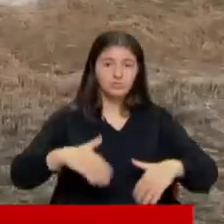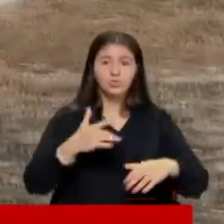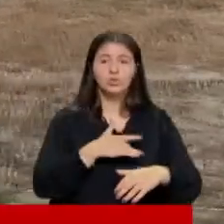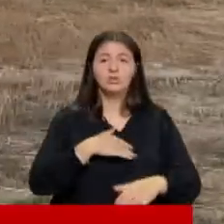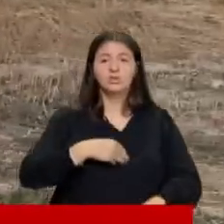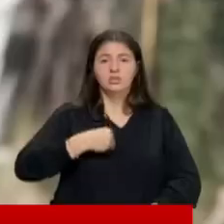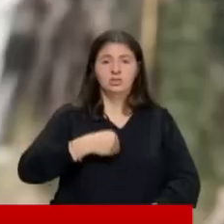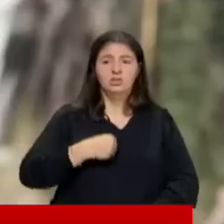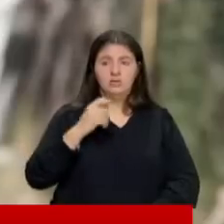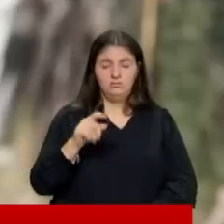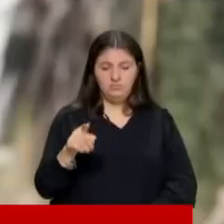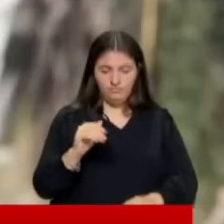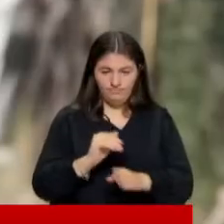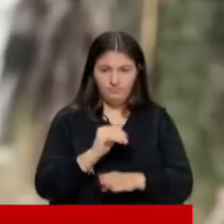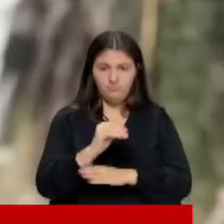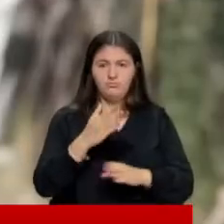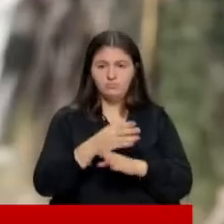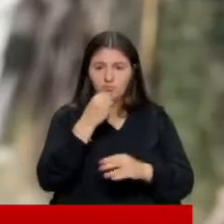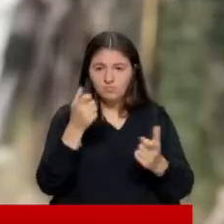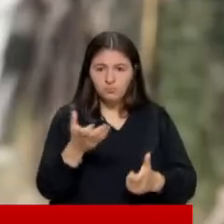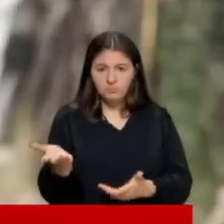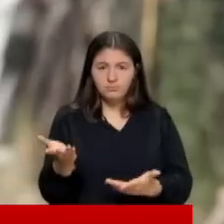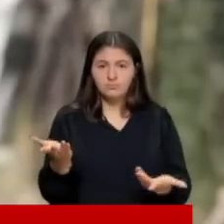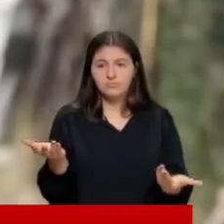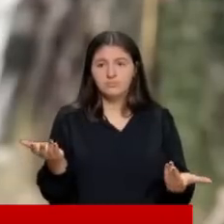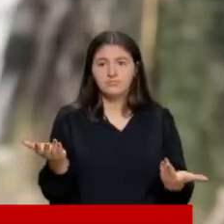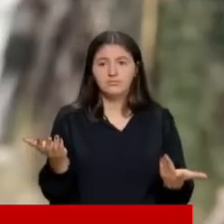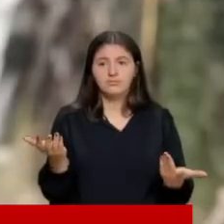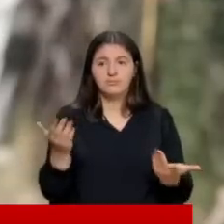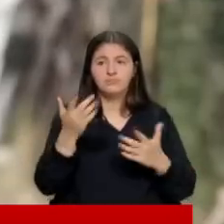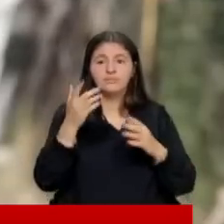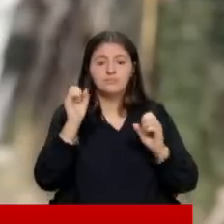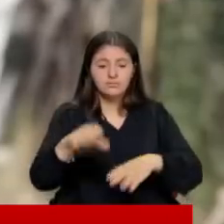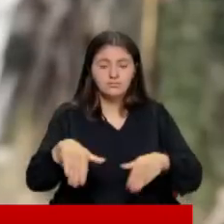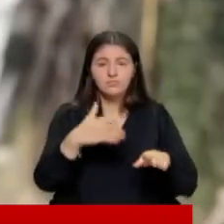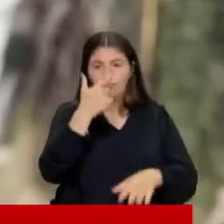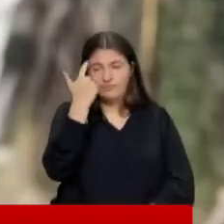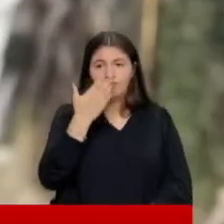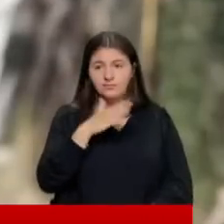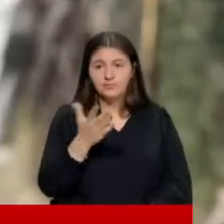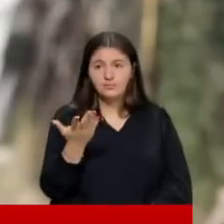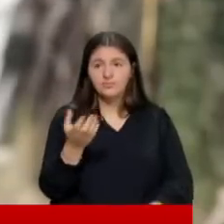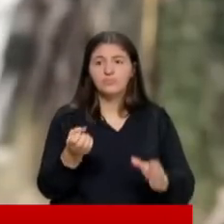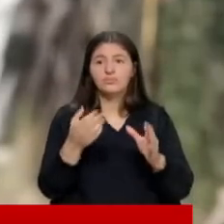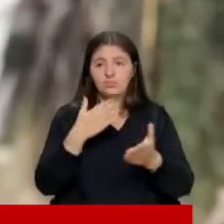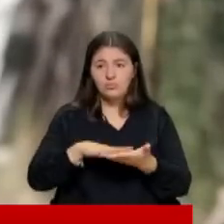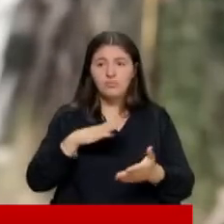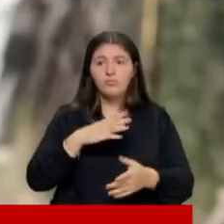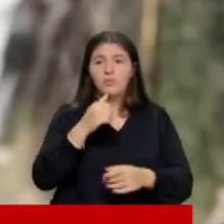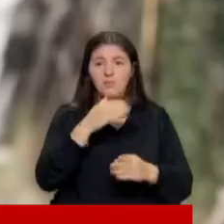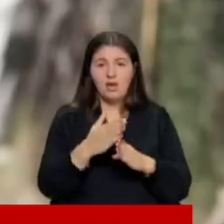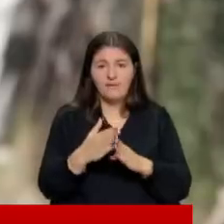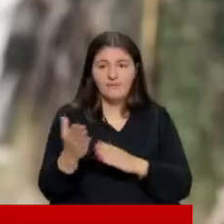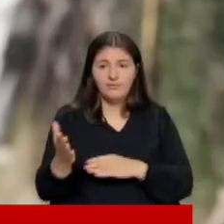yürekleri ağza getirdi ekmek yediğimiz yer boyayıp gitme imkanını yok kuyruğunu kurulmuş bir düzeni Baba